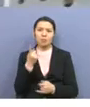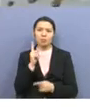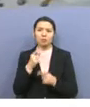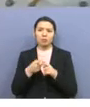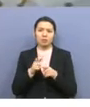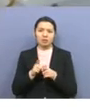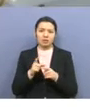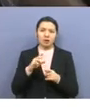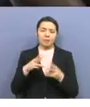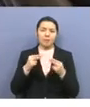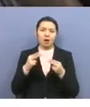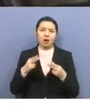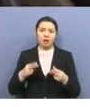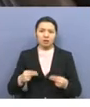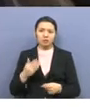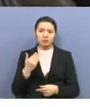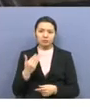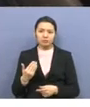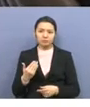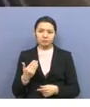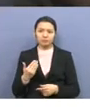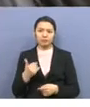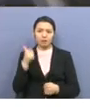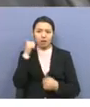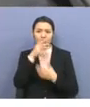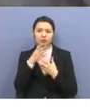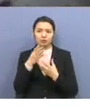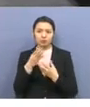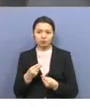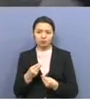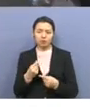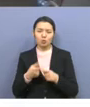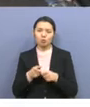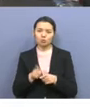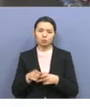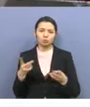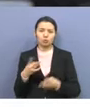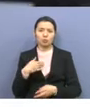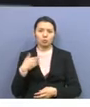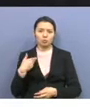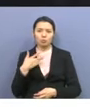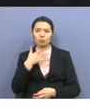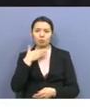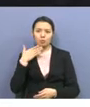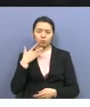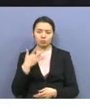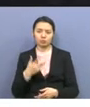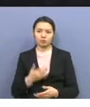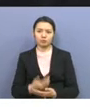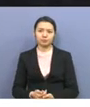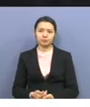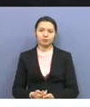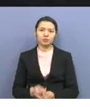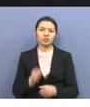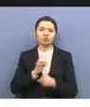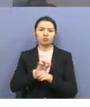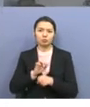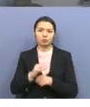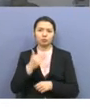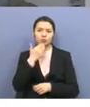бүгінгі заманда полиэтилен қапшықтары мен үлдірлер күнделікті тірлікте кеңінен қолданылатын қажеттік айналды. Өнімге деген